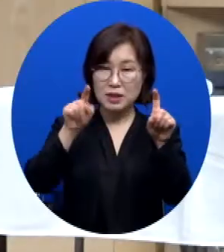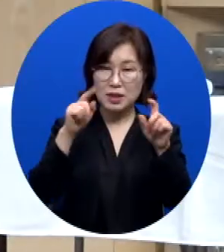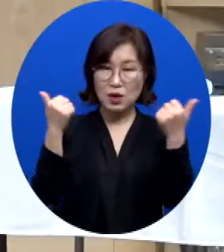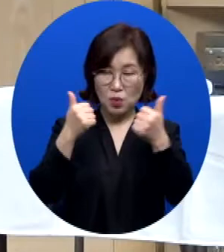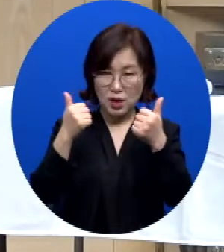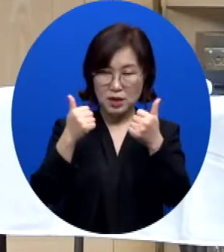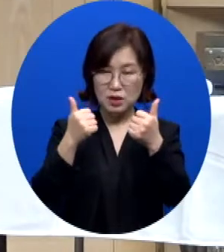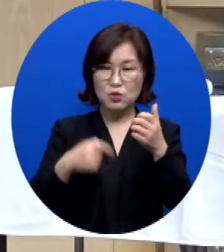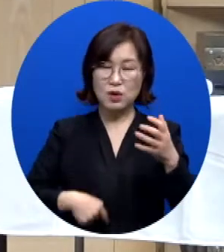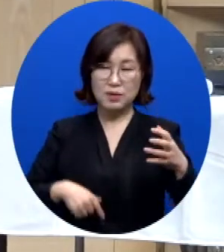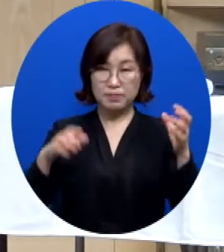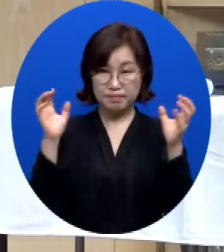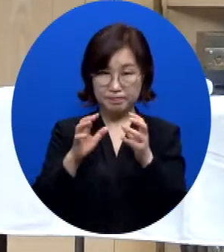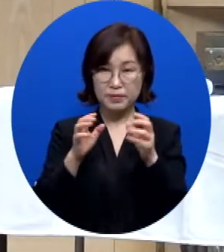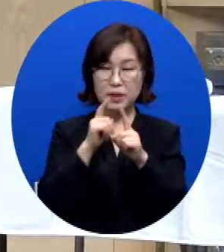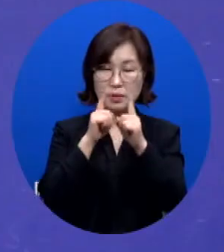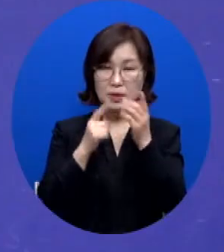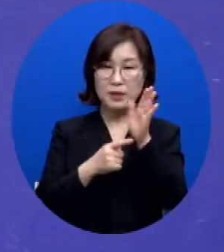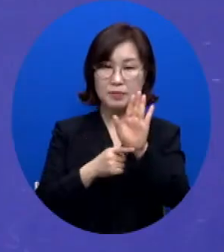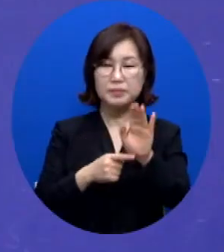모으자고 전했습니다.